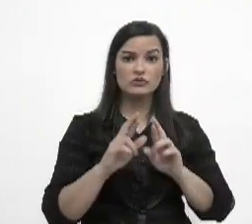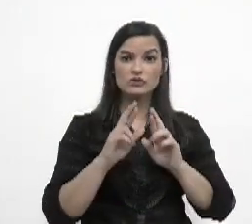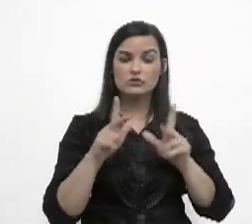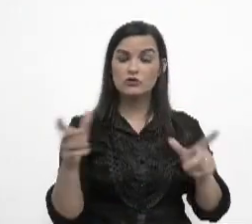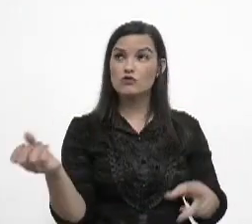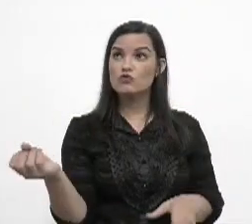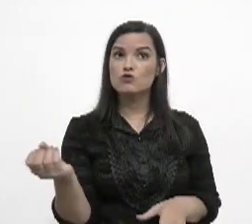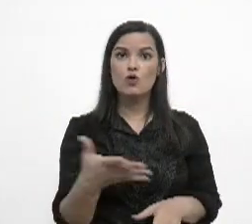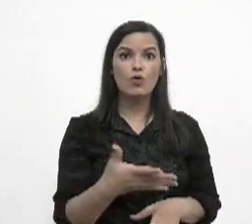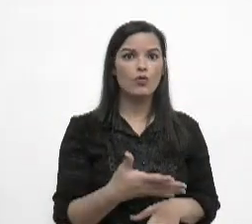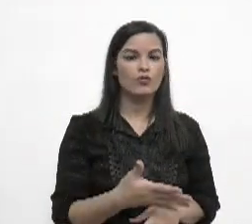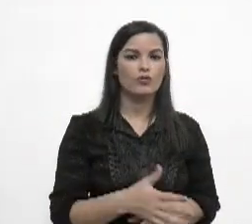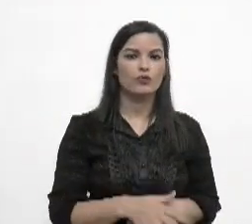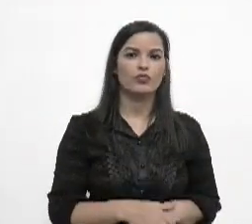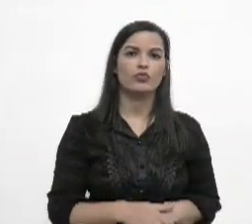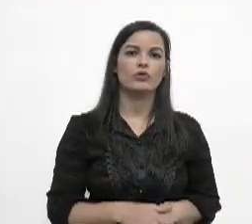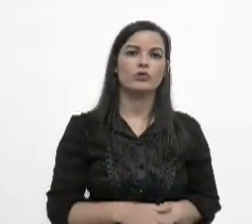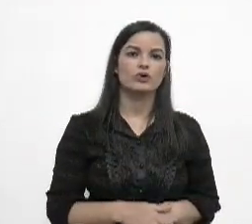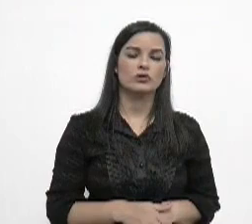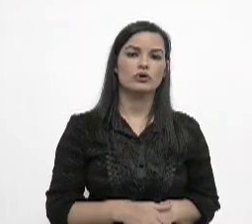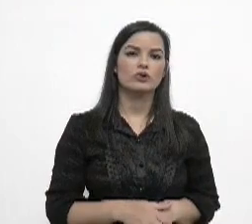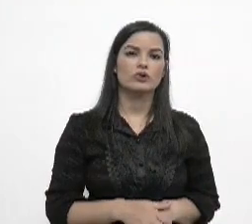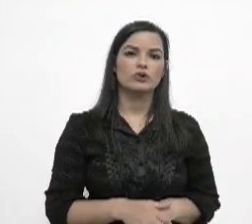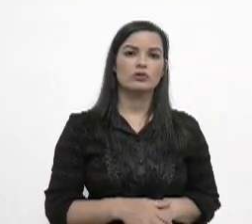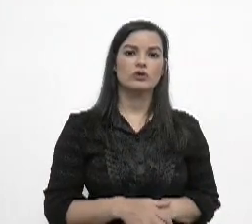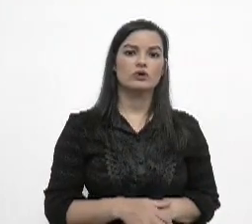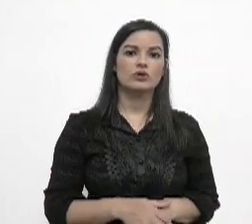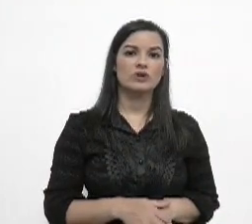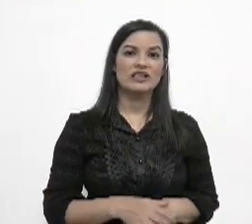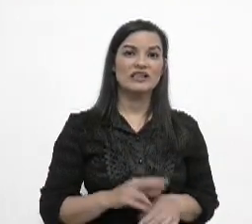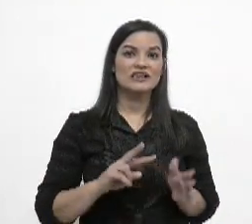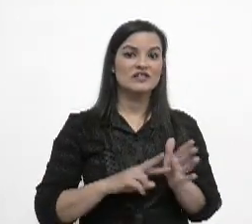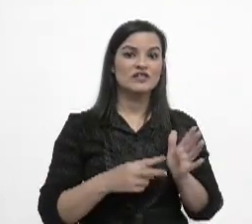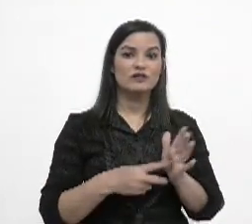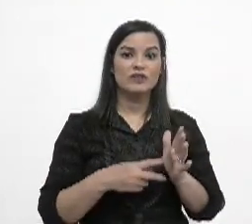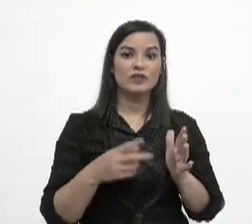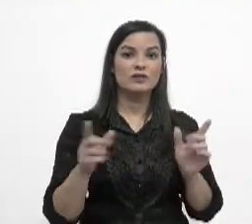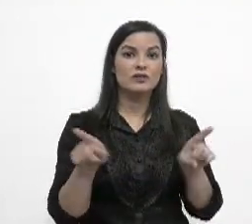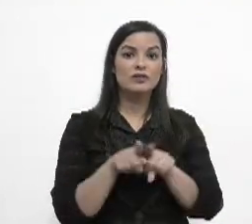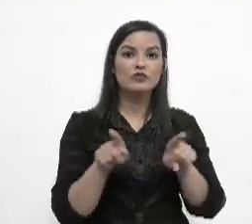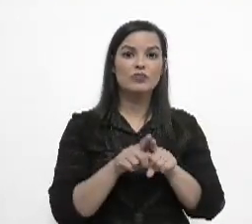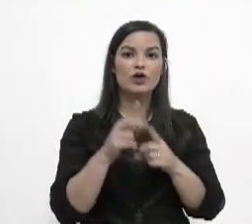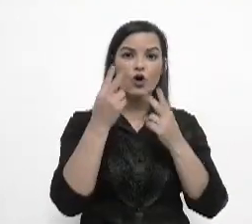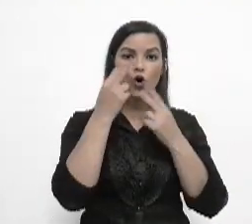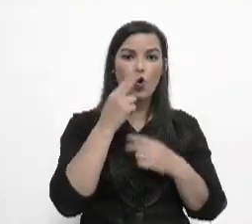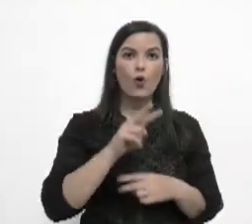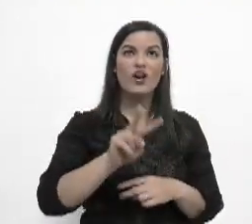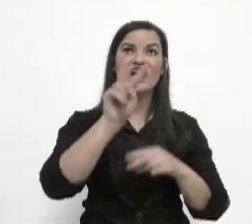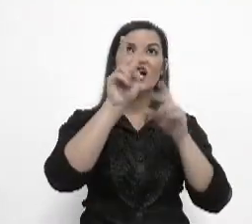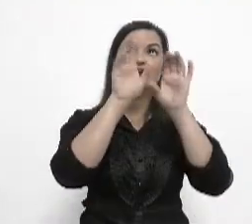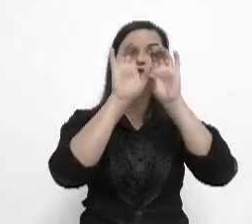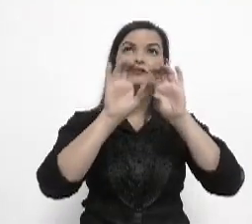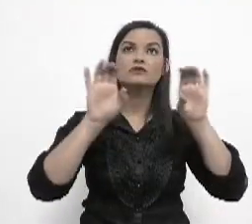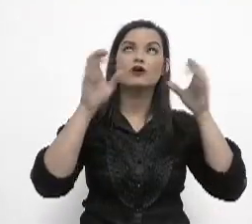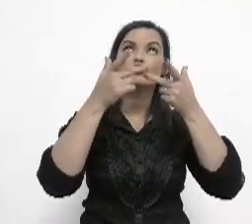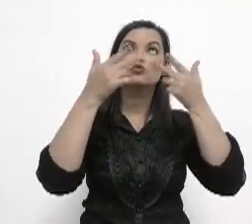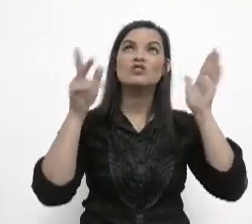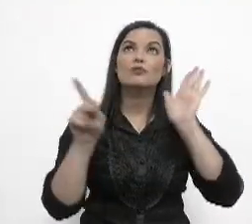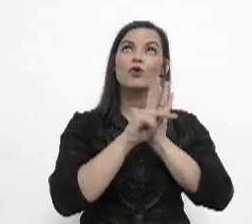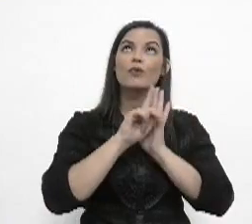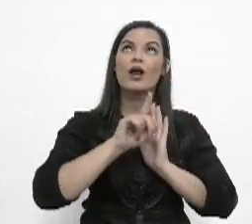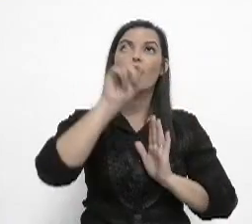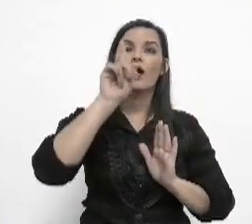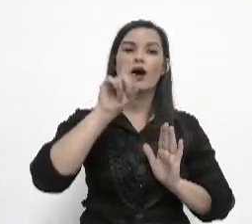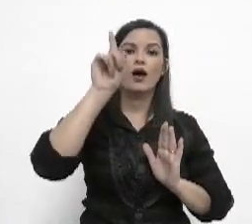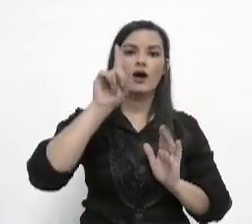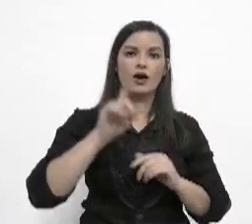또 하나의 의미는 위를 보다라는 의미를 가지고 E também tem um 있습니다. significado de olhar para as coisas do céu. 예수께서 사울의 눈을 보지 못하게 만든 이후에